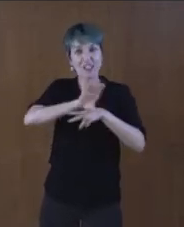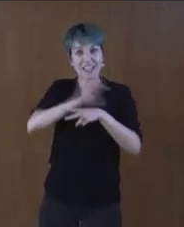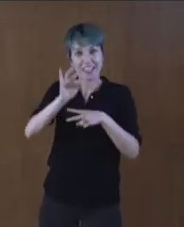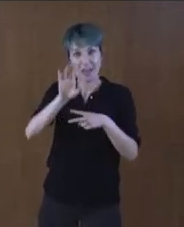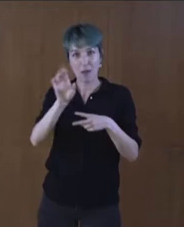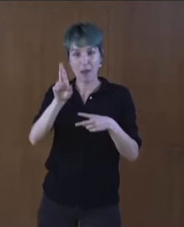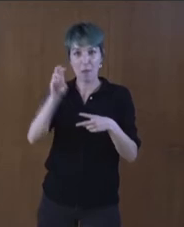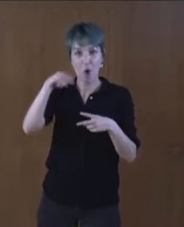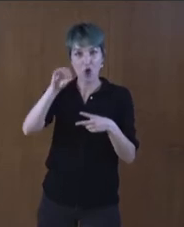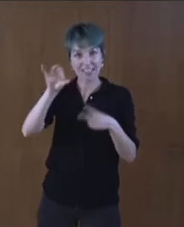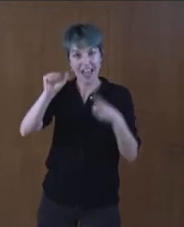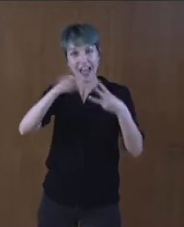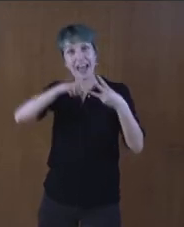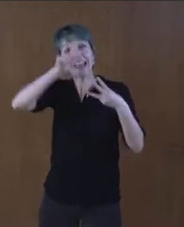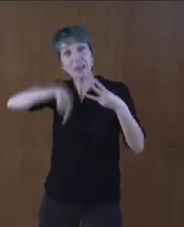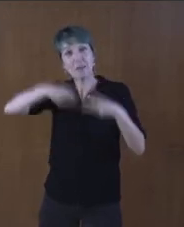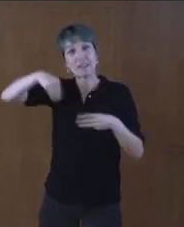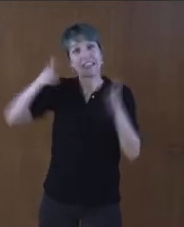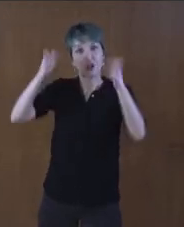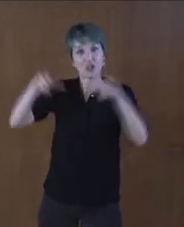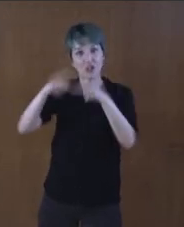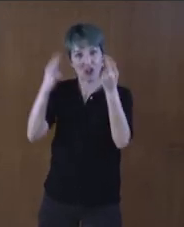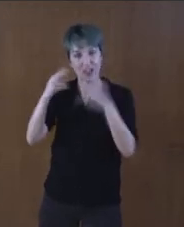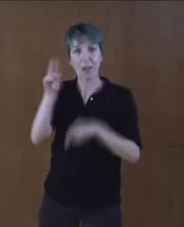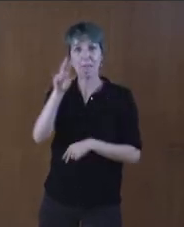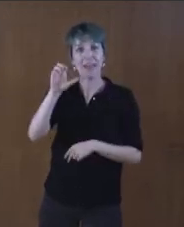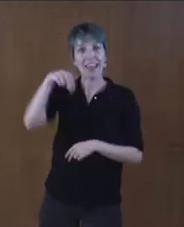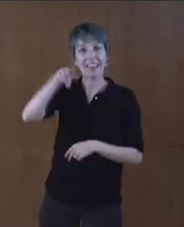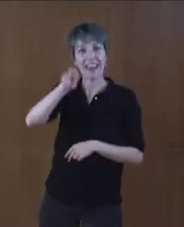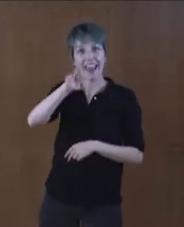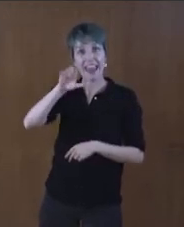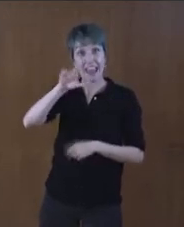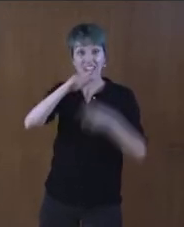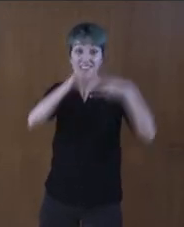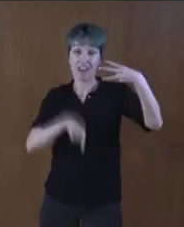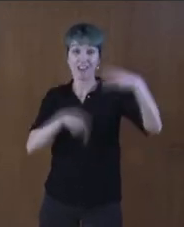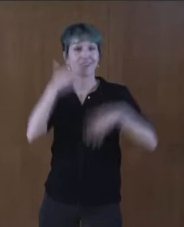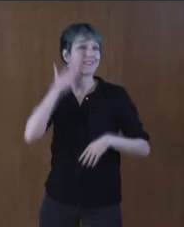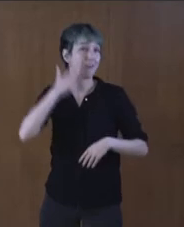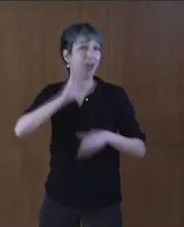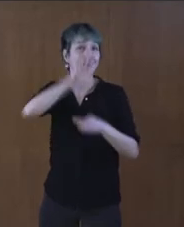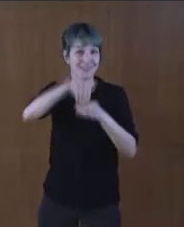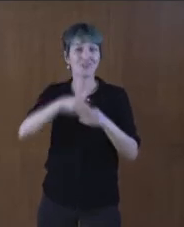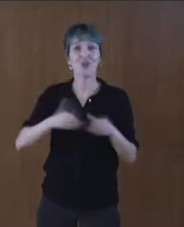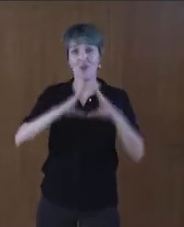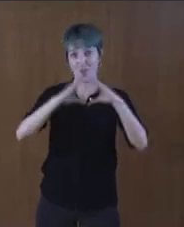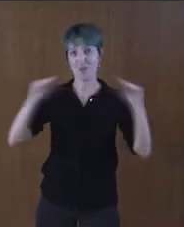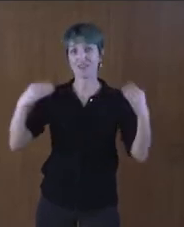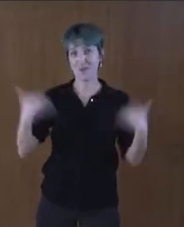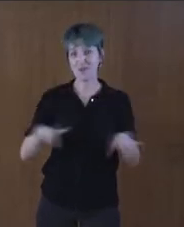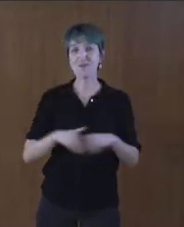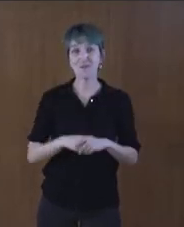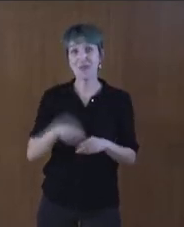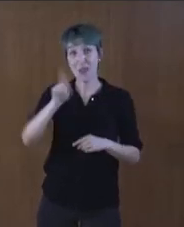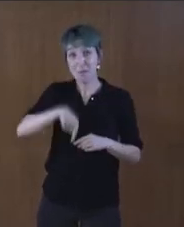del Consell Social Montserrat Vendrell, persones totes elles estimades aquí a la universitat, i el